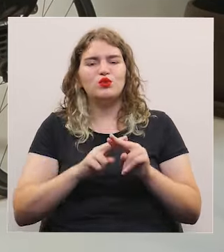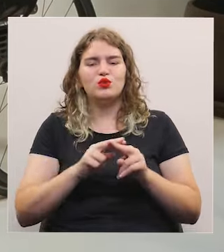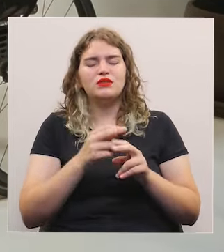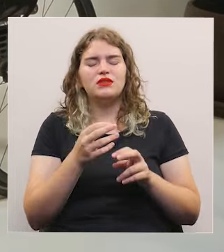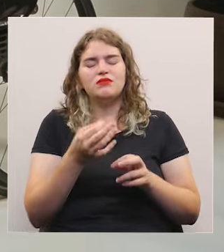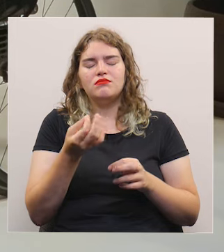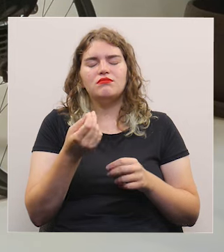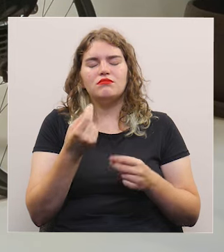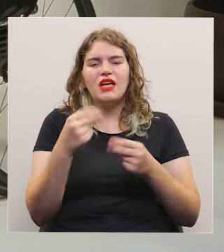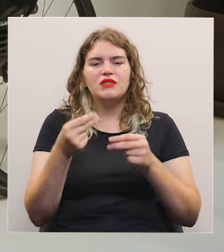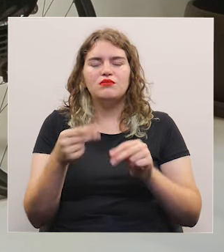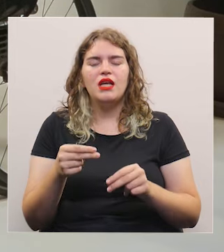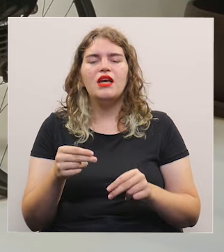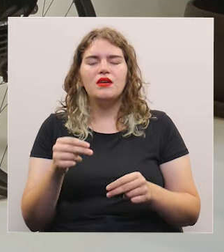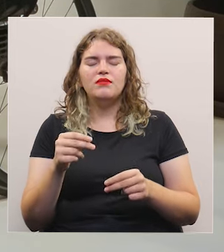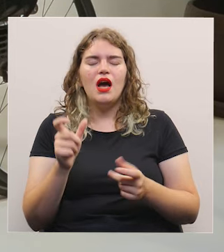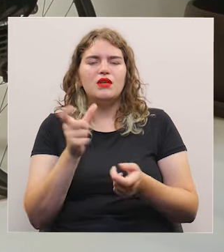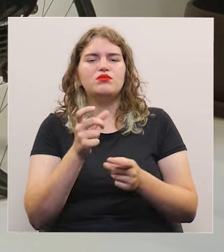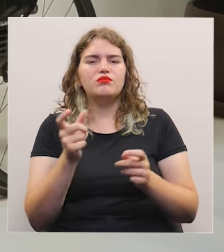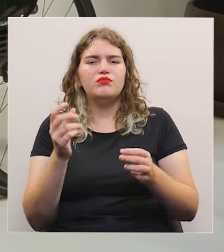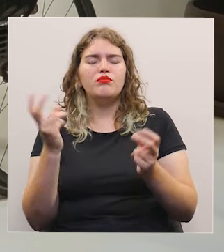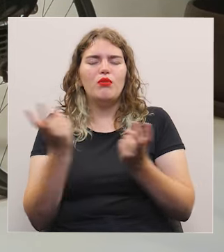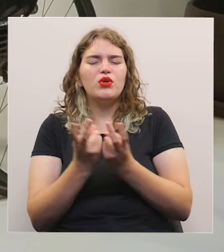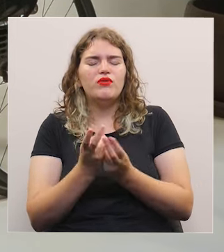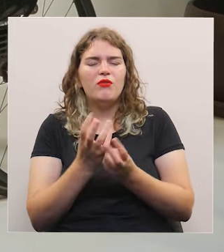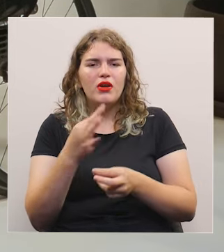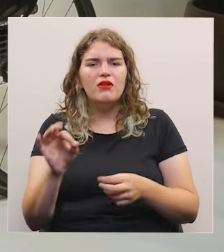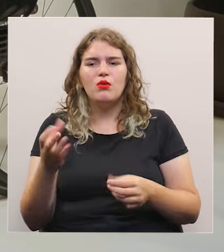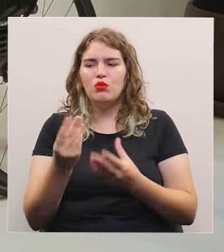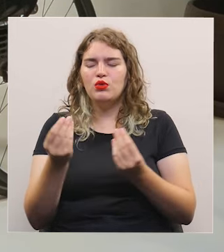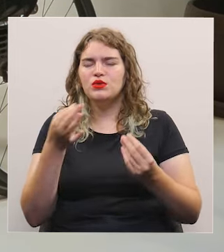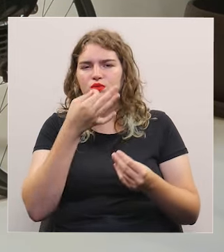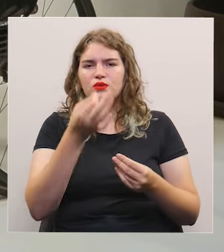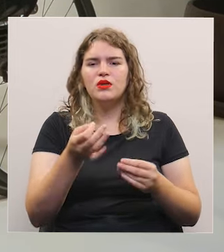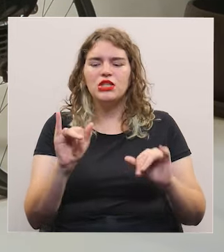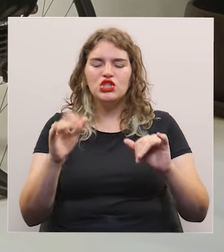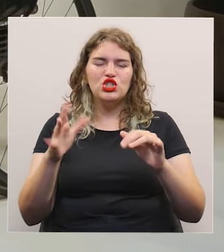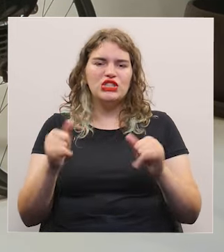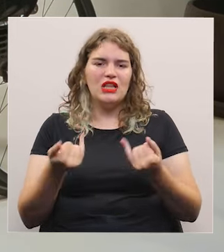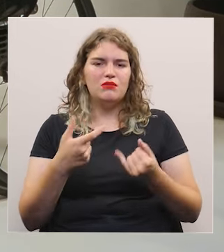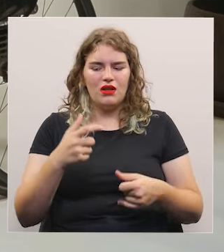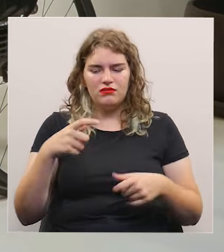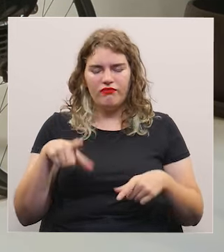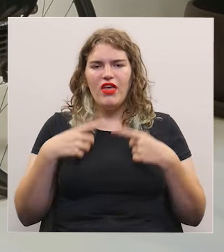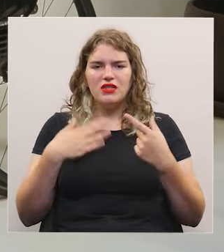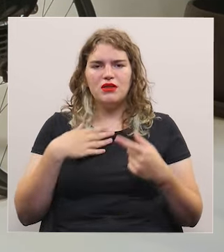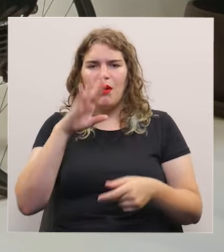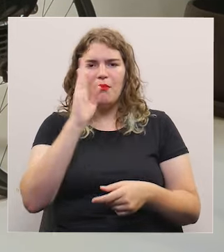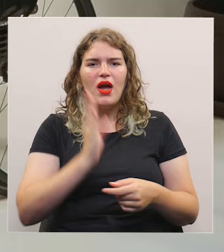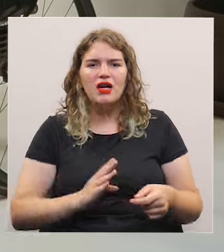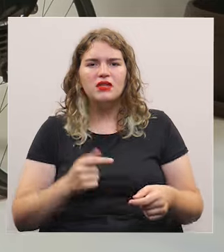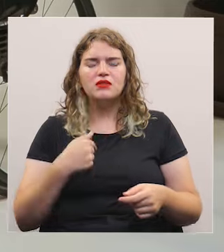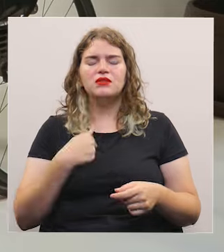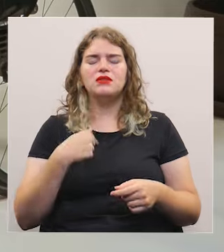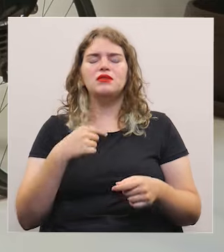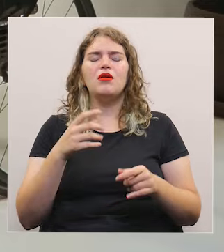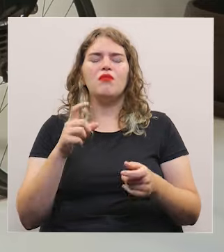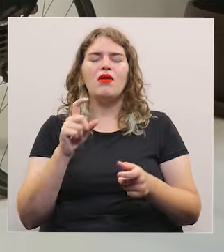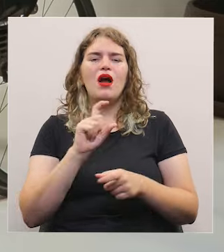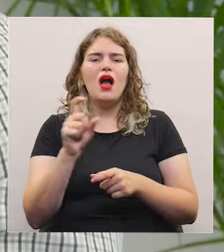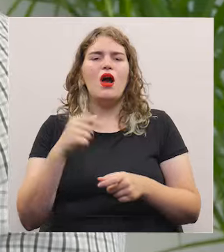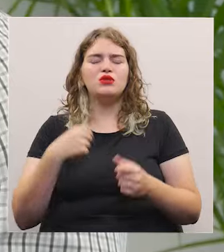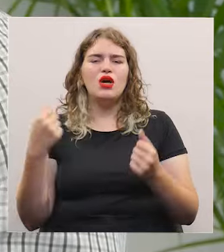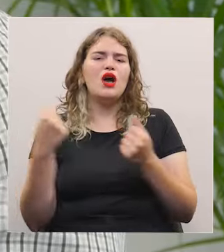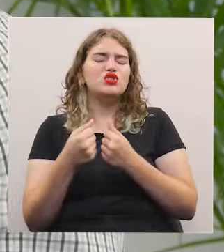și ați completat perfect. Mulți pun pe seama a întâmplării acestea că m-am pocăit,